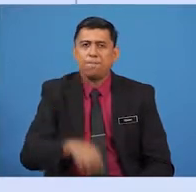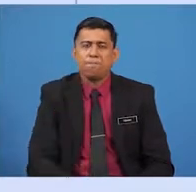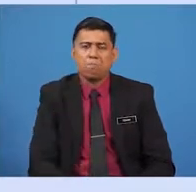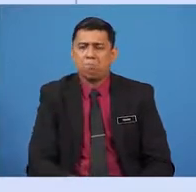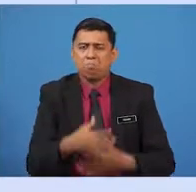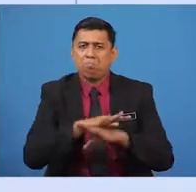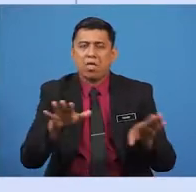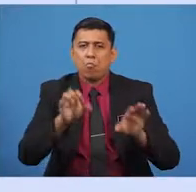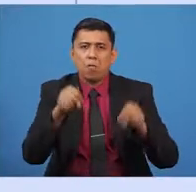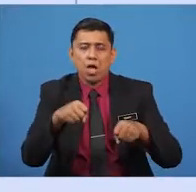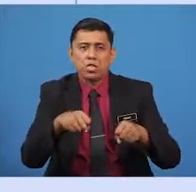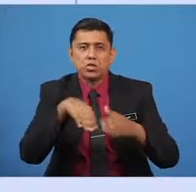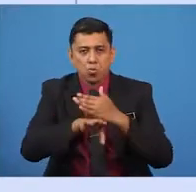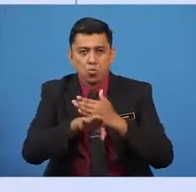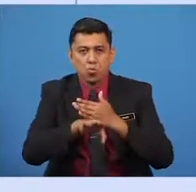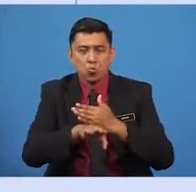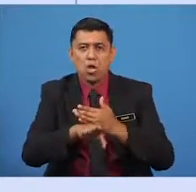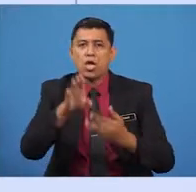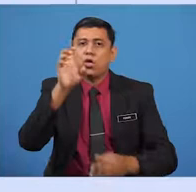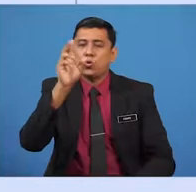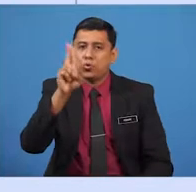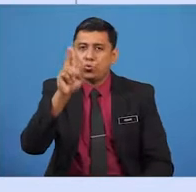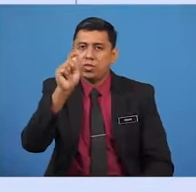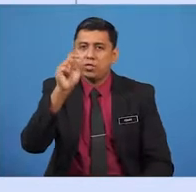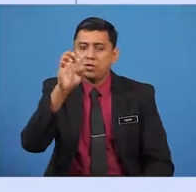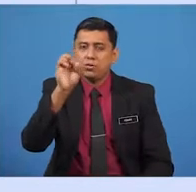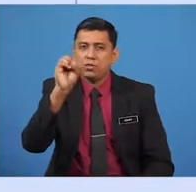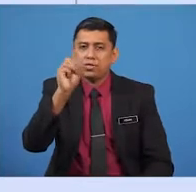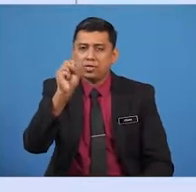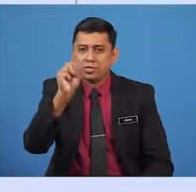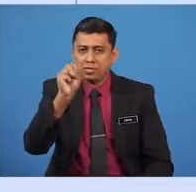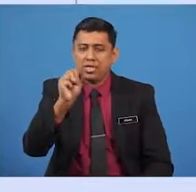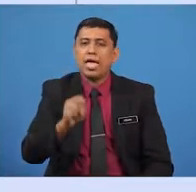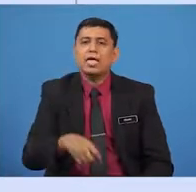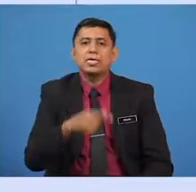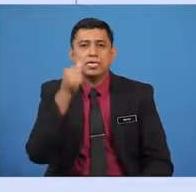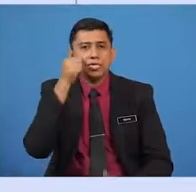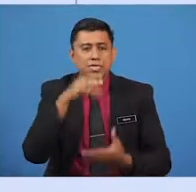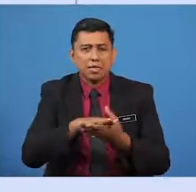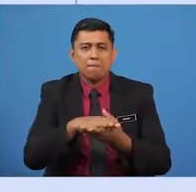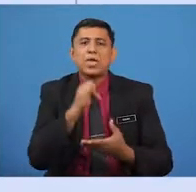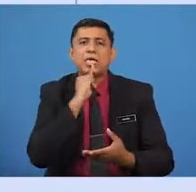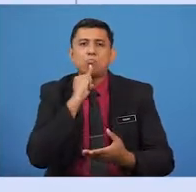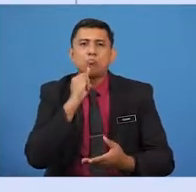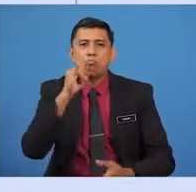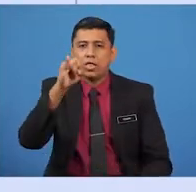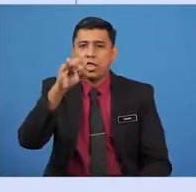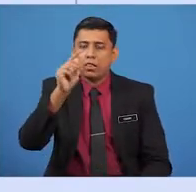tidak boleh dimasuk ke dalam uterus isteri tersebut, maka ibu tumpang